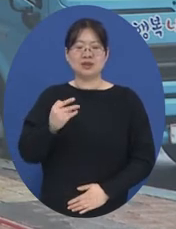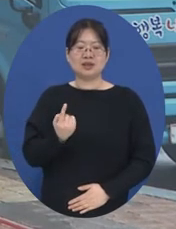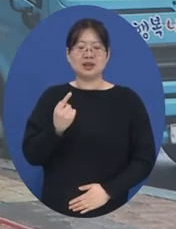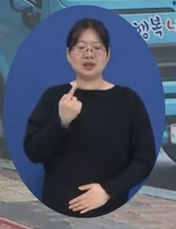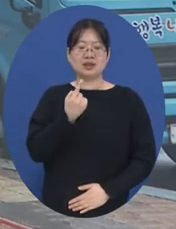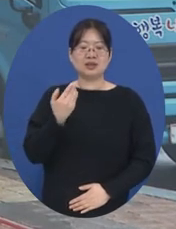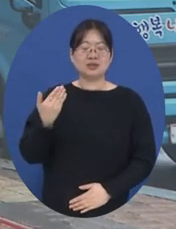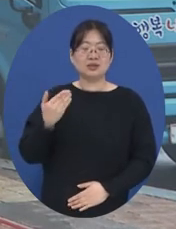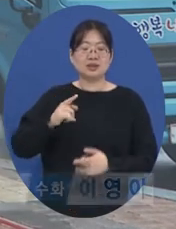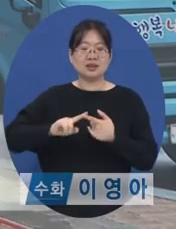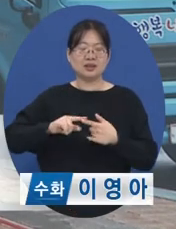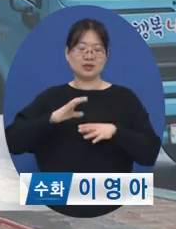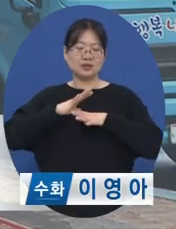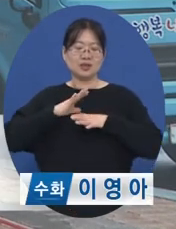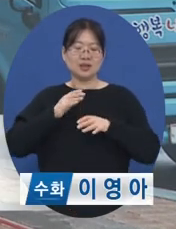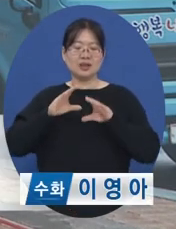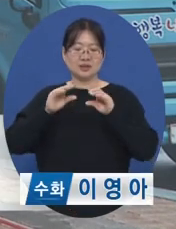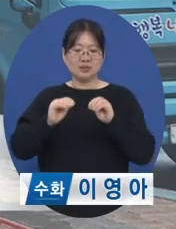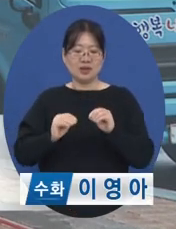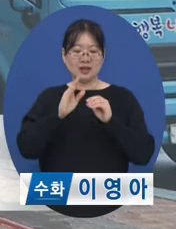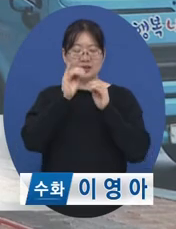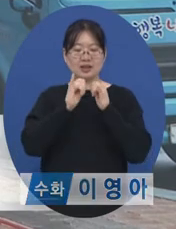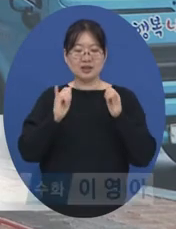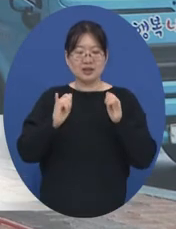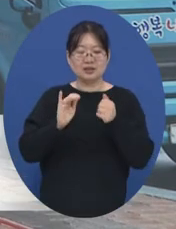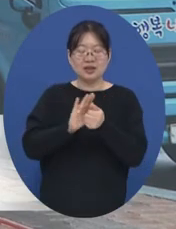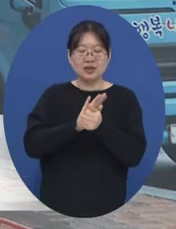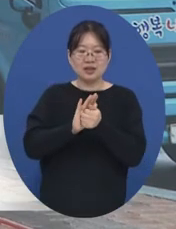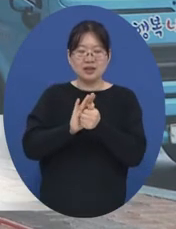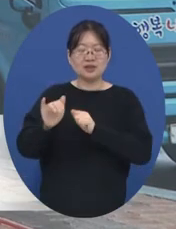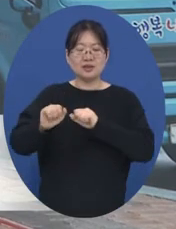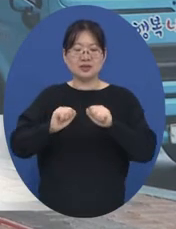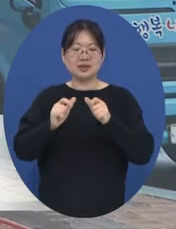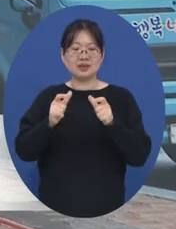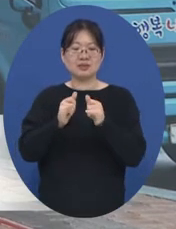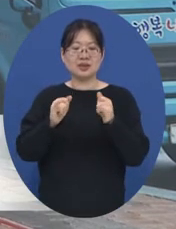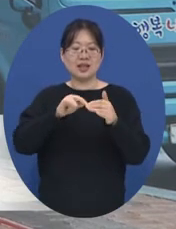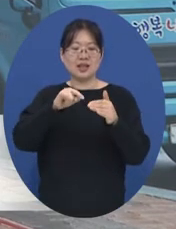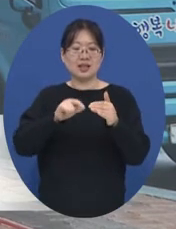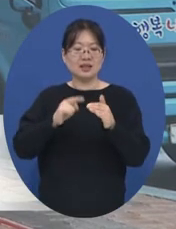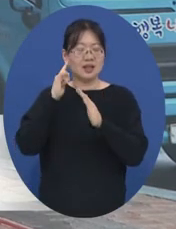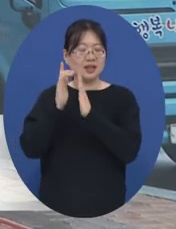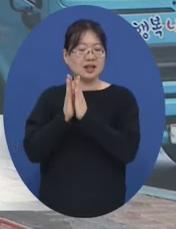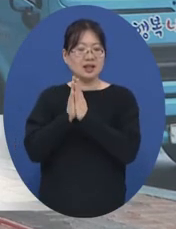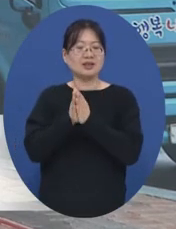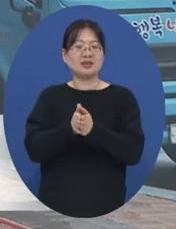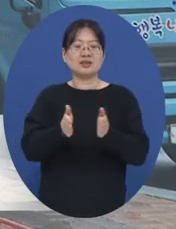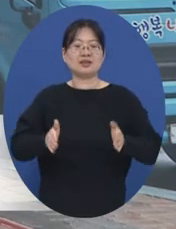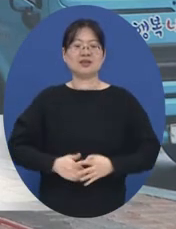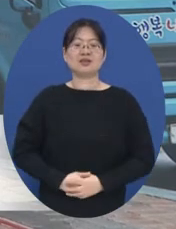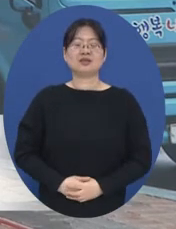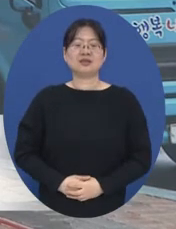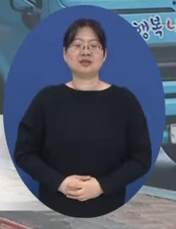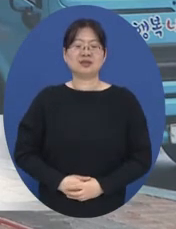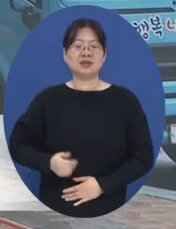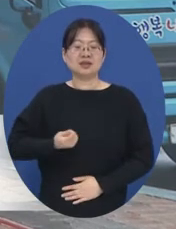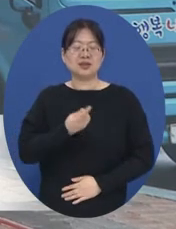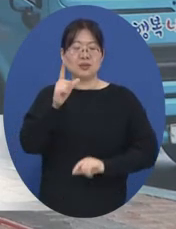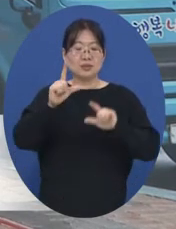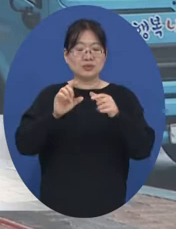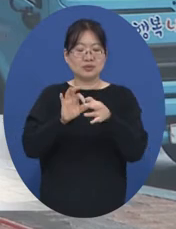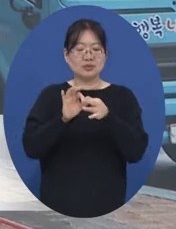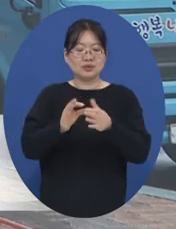코로나19에 대한 두려움을 극복하고 환자들을 격려하는 움직임이 시민들 사이에서 자발적으로 일고 있습니다. 여러